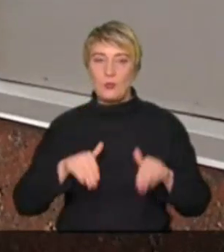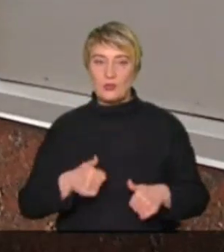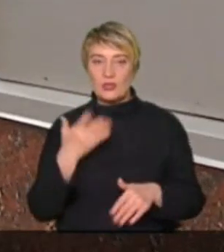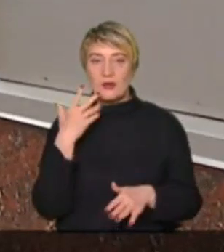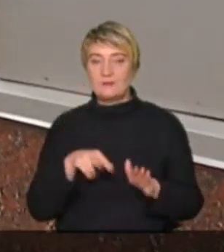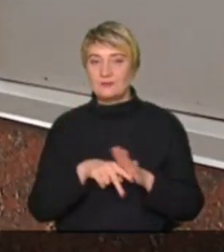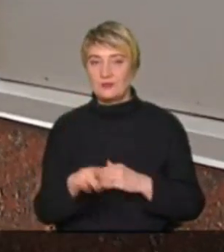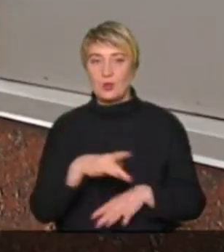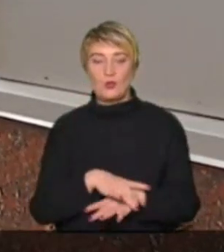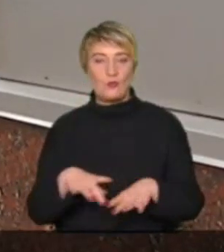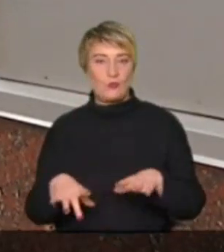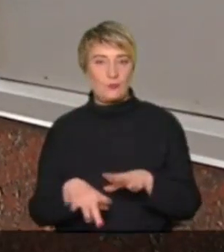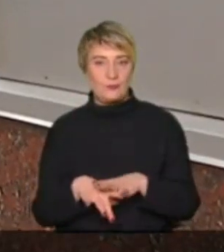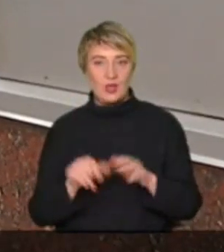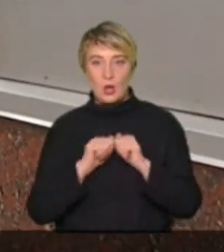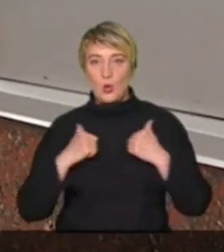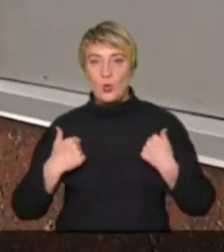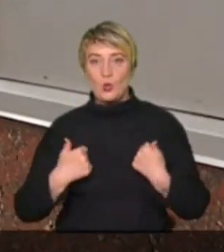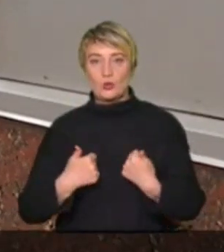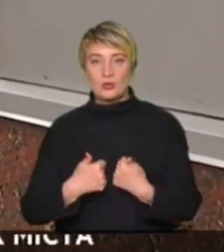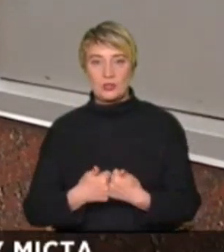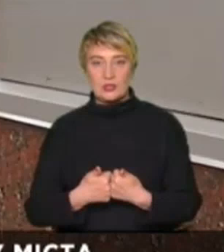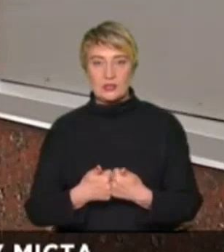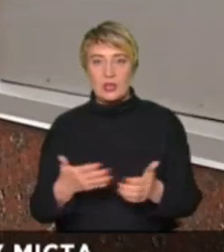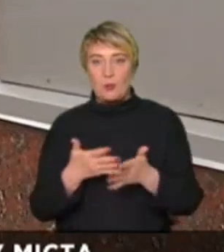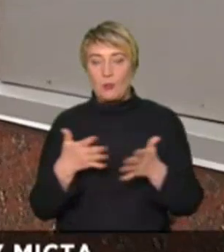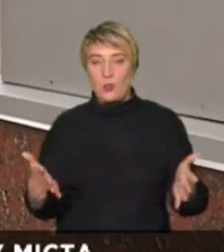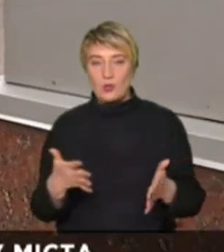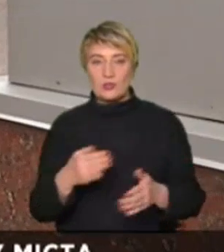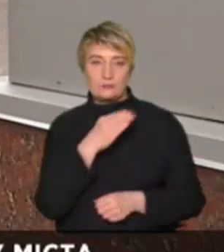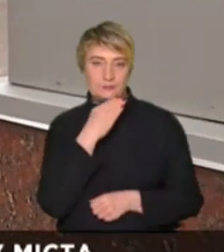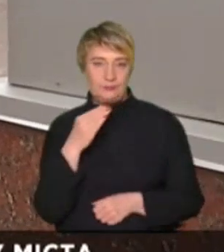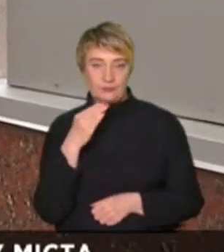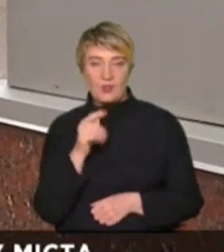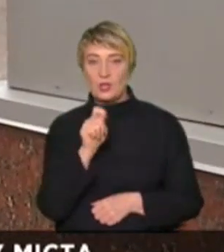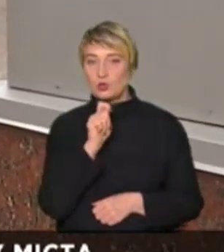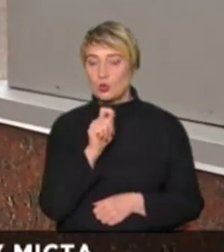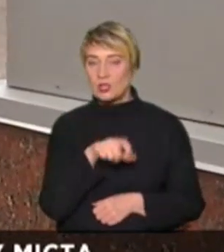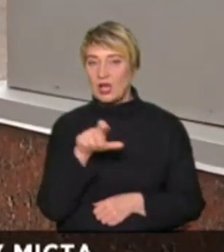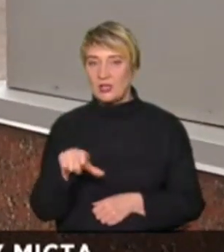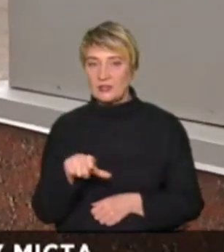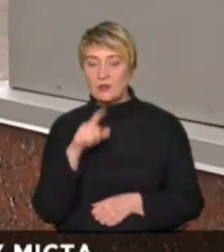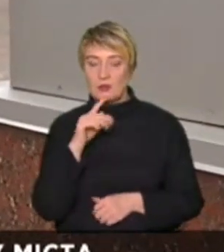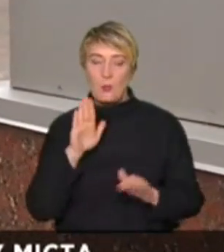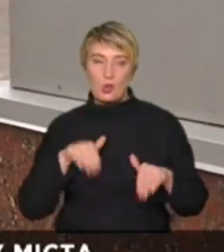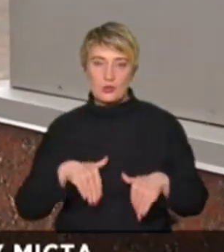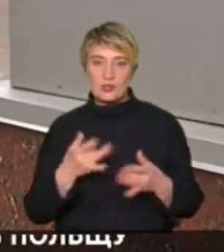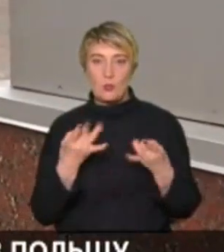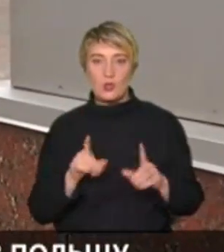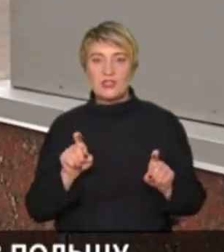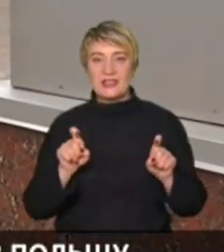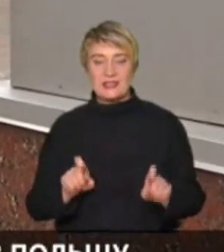конвойна служба, оточили без перебільшення сотні присутніх тут журналістів, однак він мовчазно просто сів